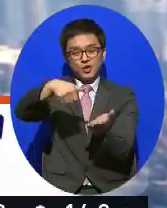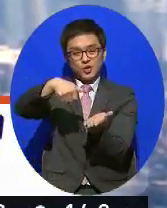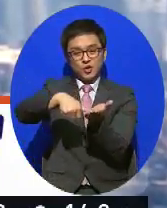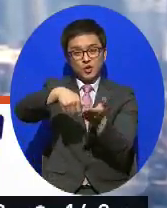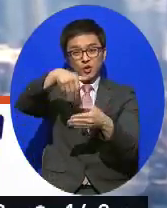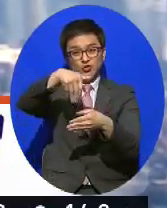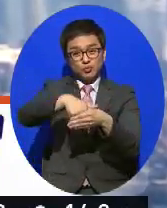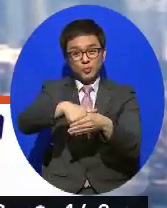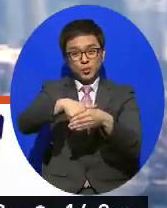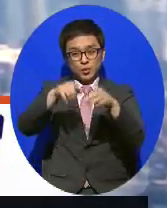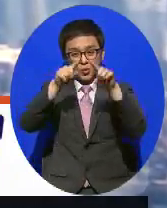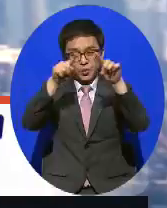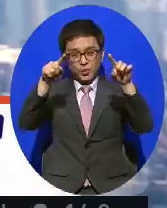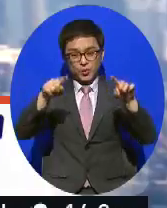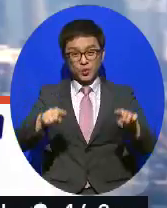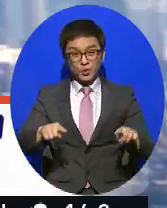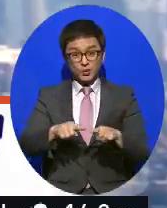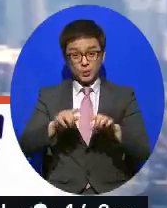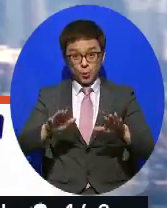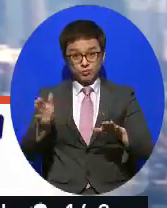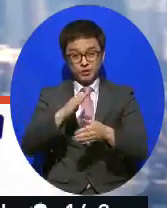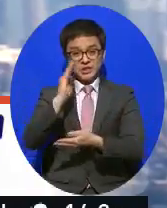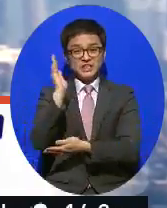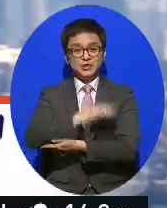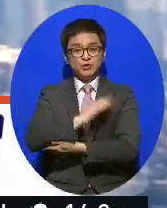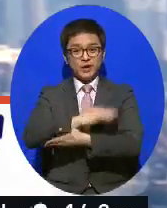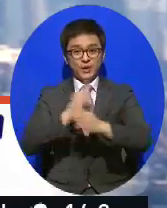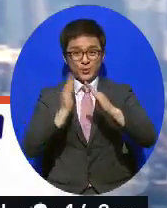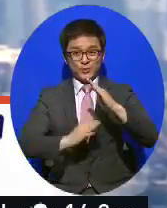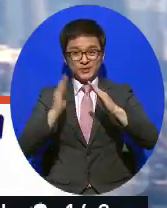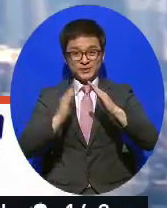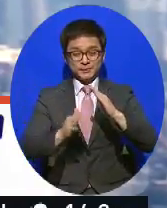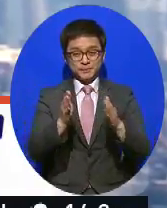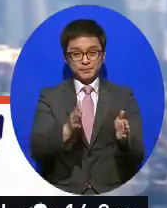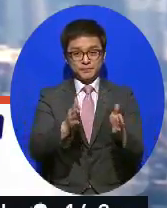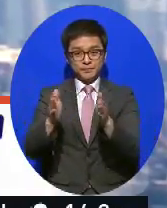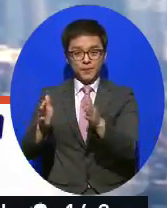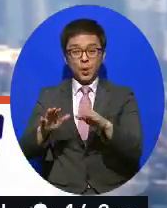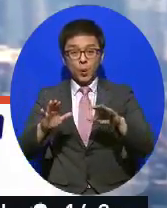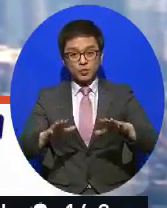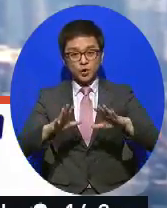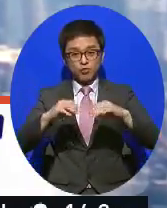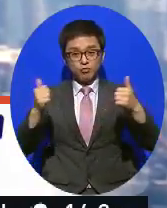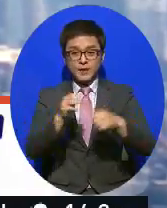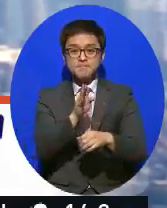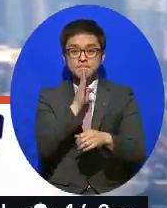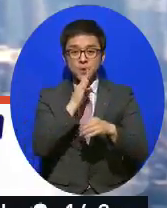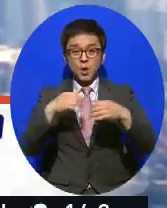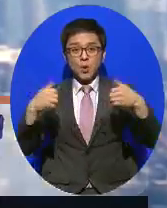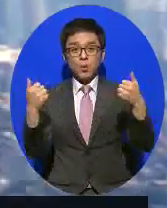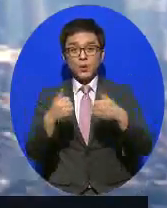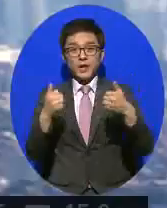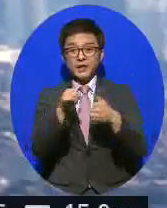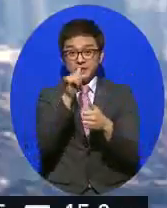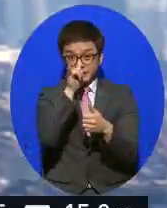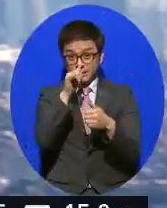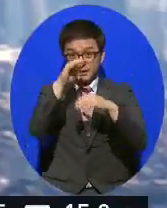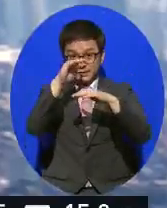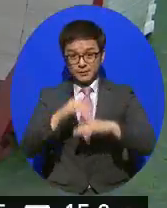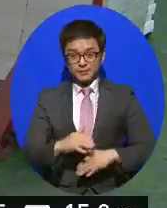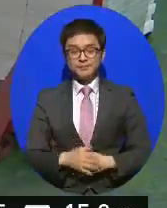본회의를 열 예정인데 판문점 선언 지지 결의안을 놓고 진통이 예상됩니다. 정운섭 기자입니다.